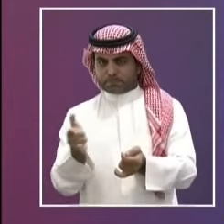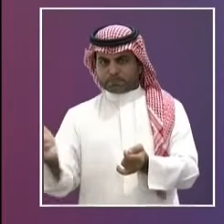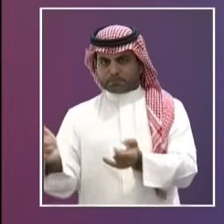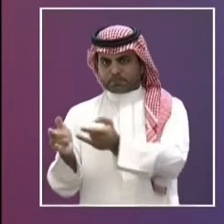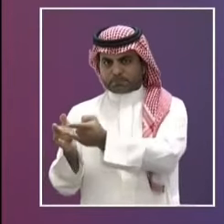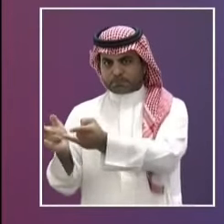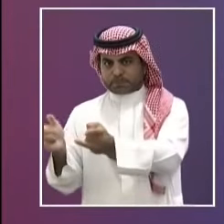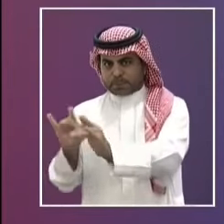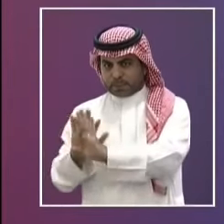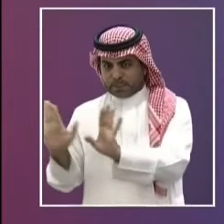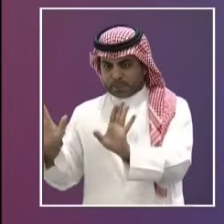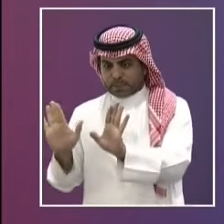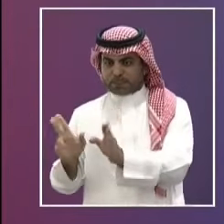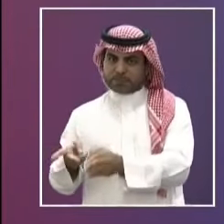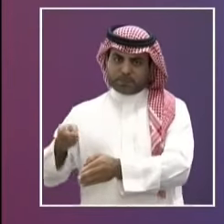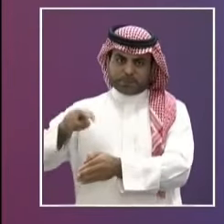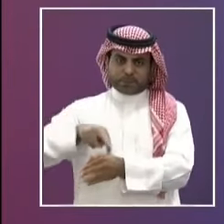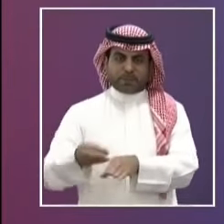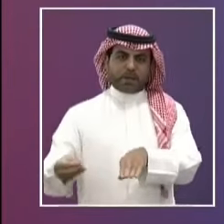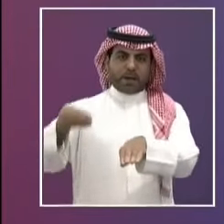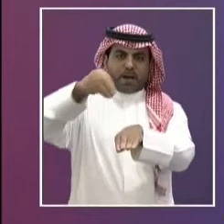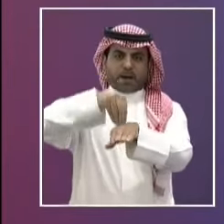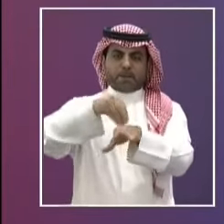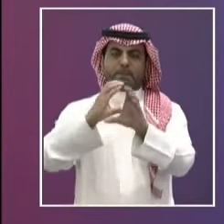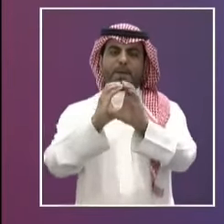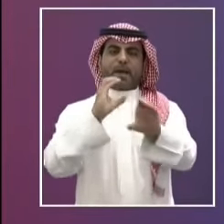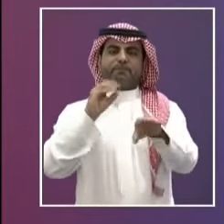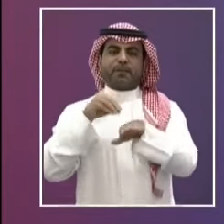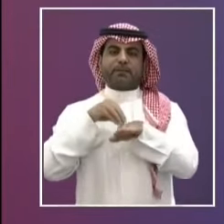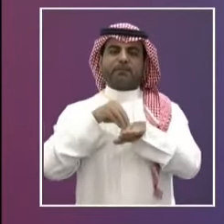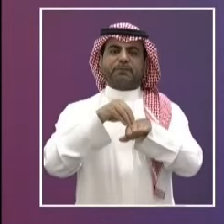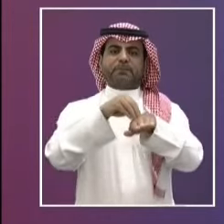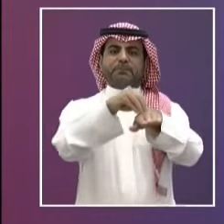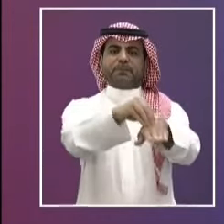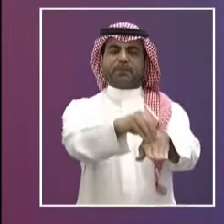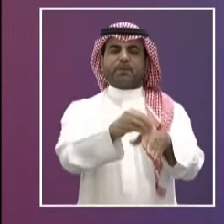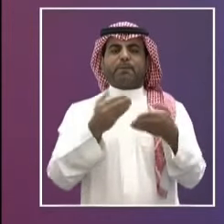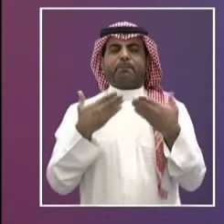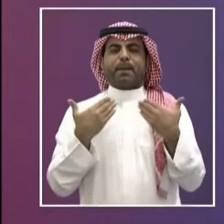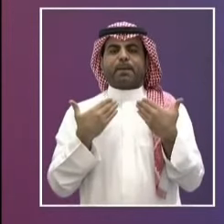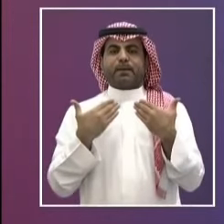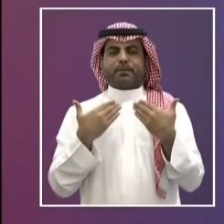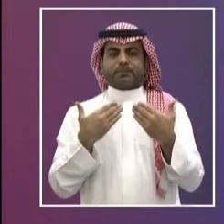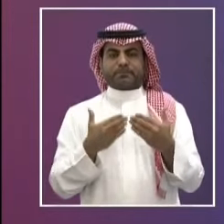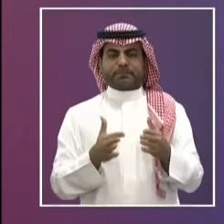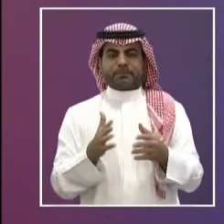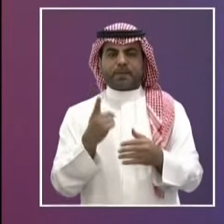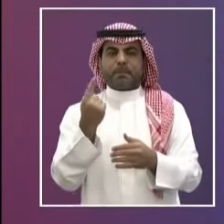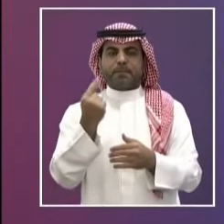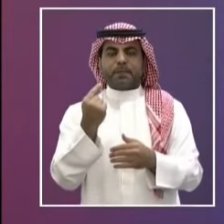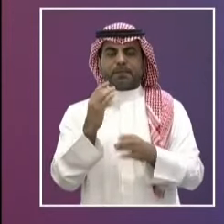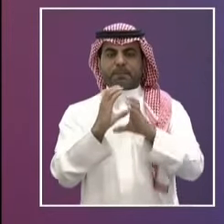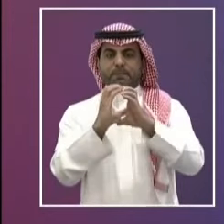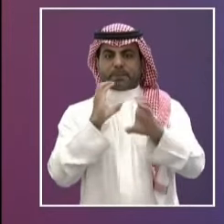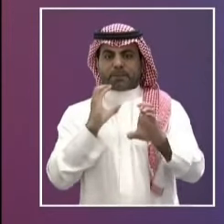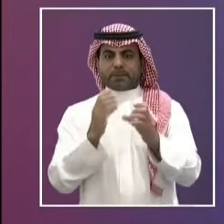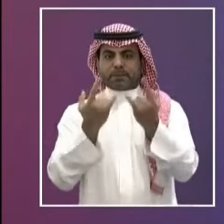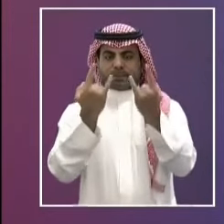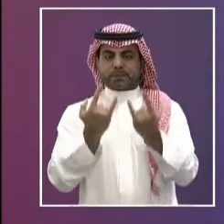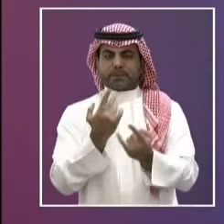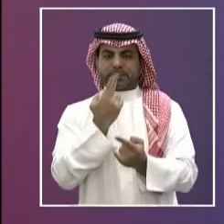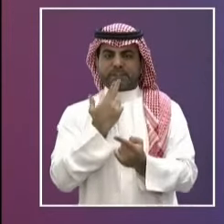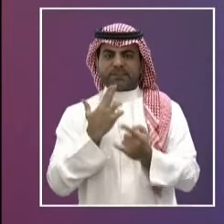المعتمرين، وبعد كده يتم نقل المعتمرين بالحافلات إلى الحرم المكي. ميزة هذه الحافلات إنها